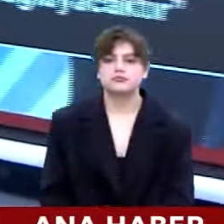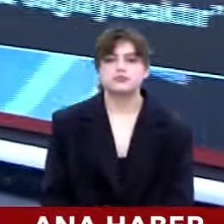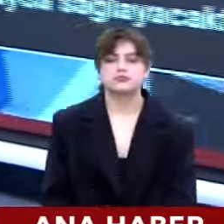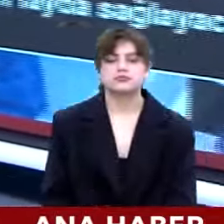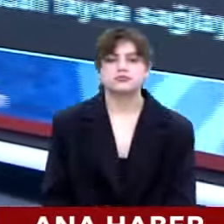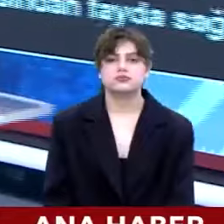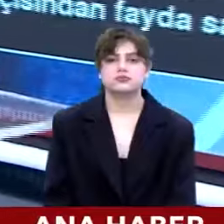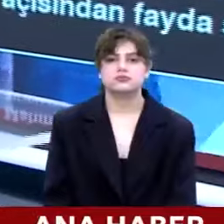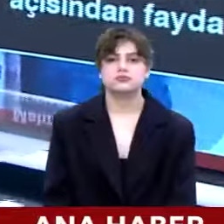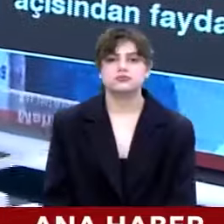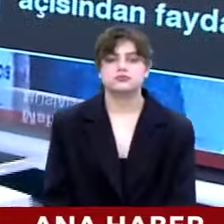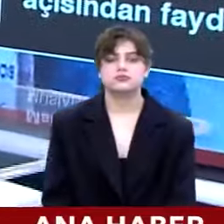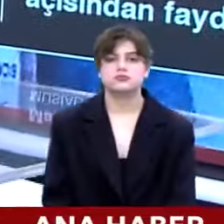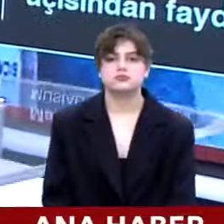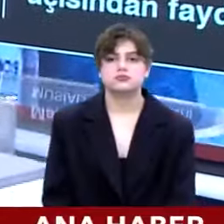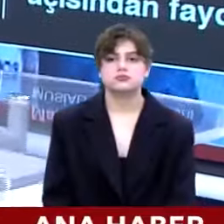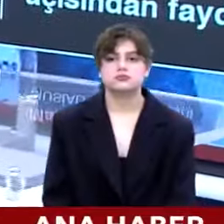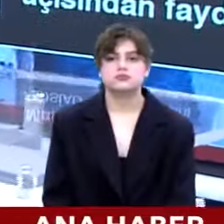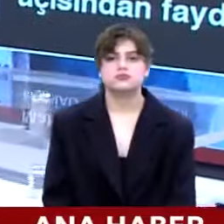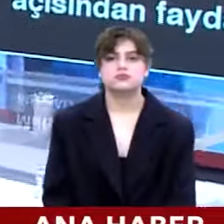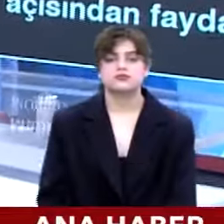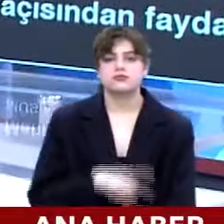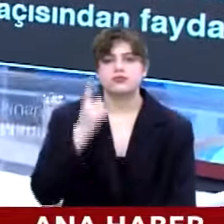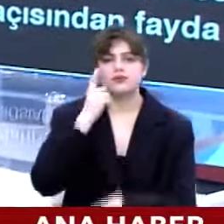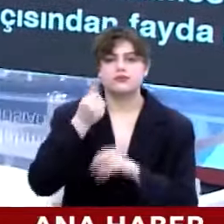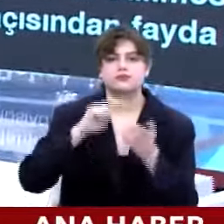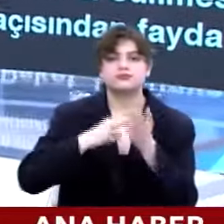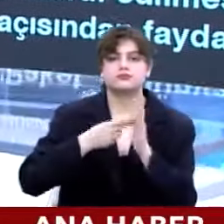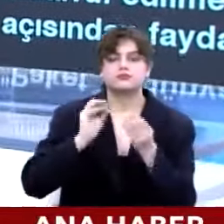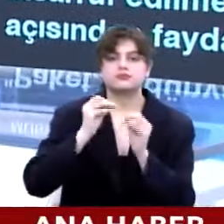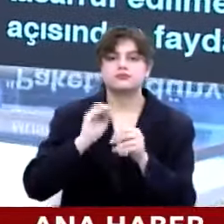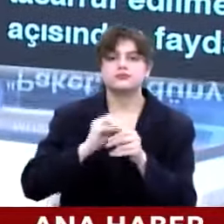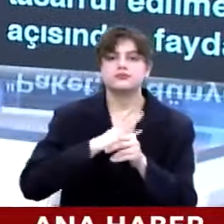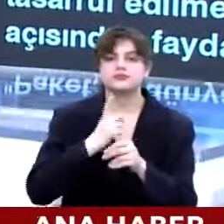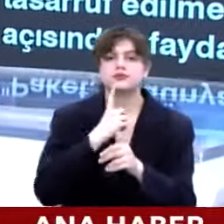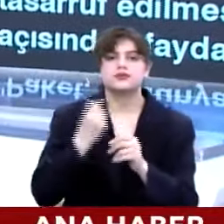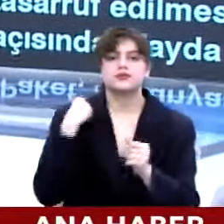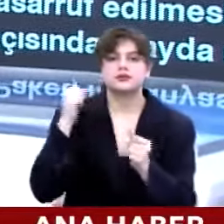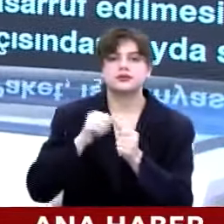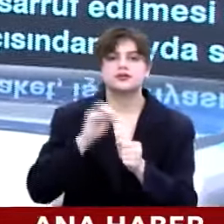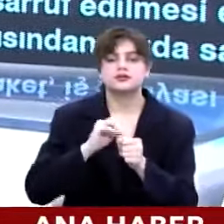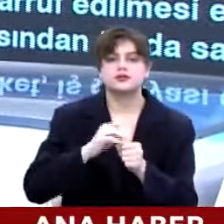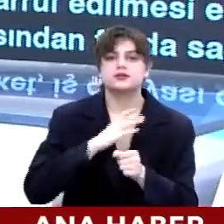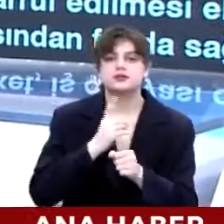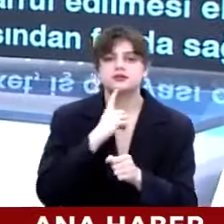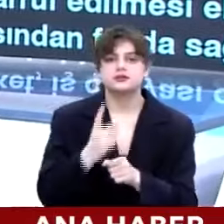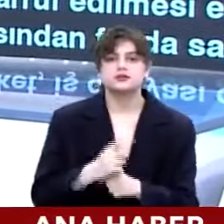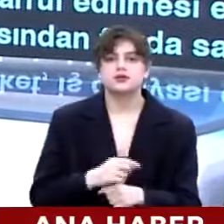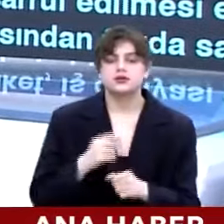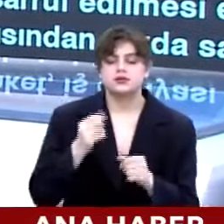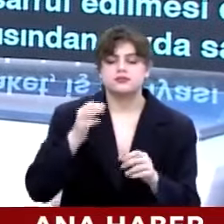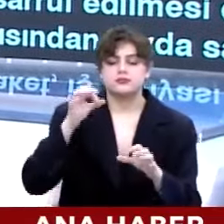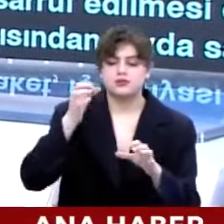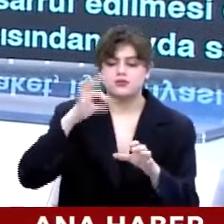olacağını düşünen ekonomistler de var. Özellikle kamuda tasarruf meselesinde. Ama yine de damlaya